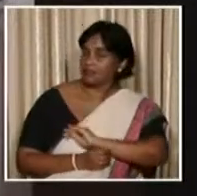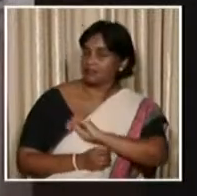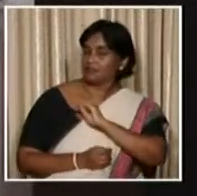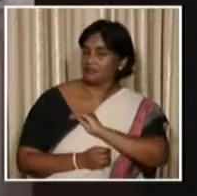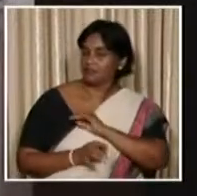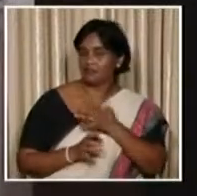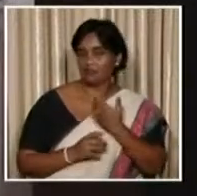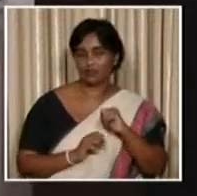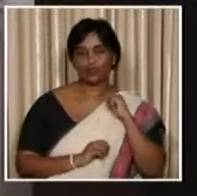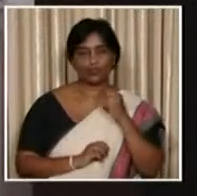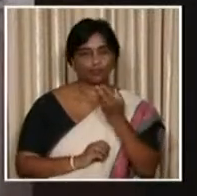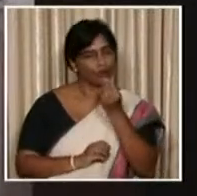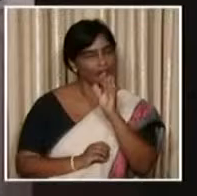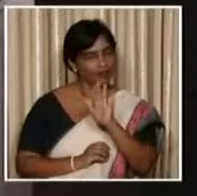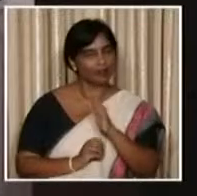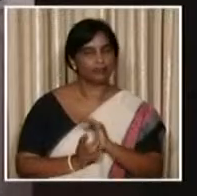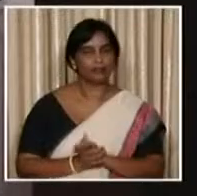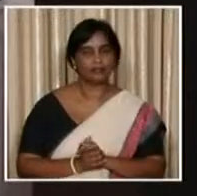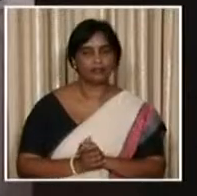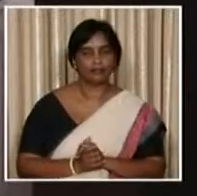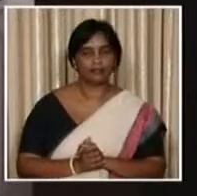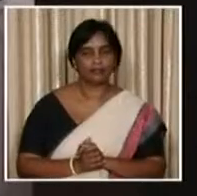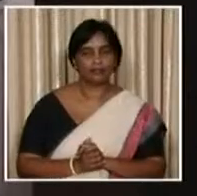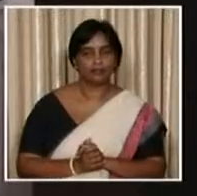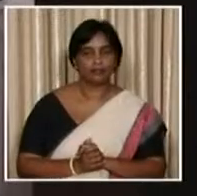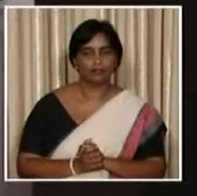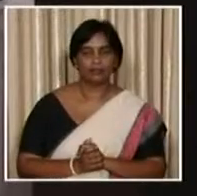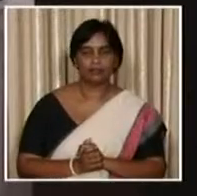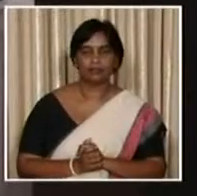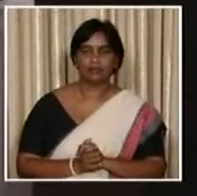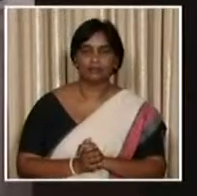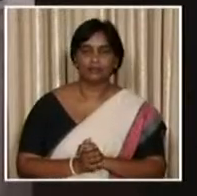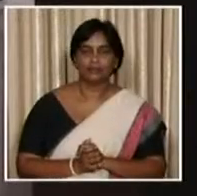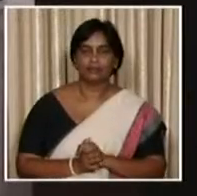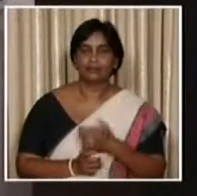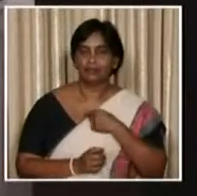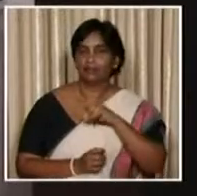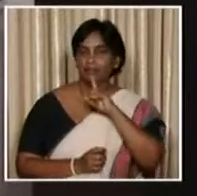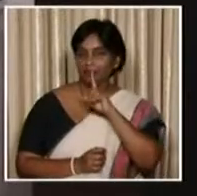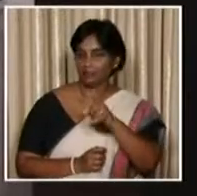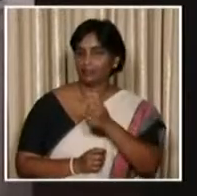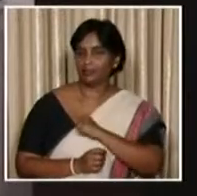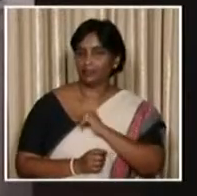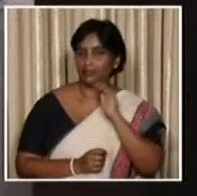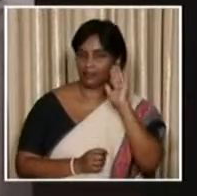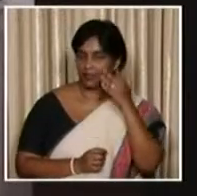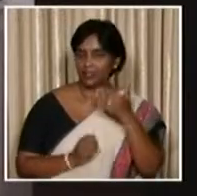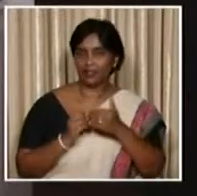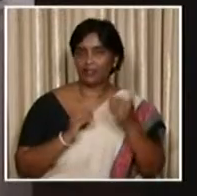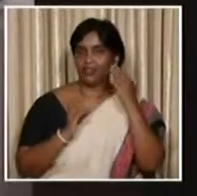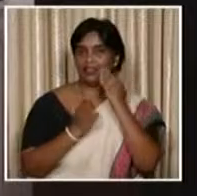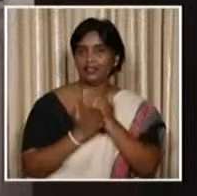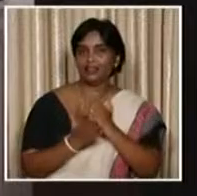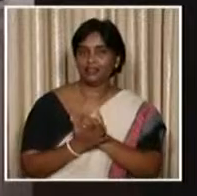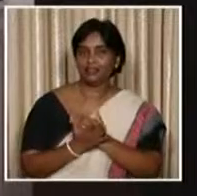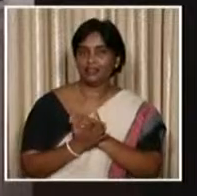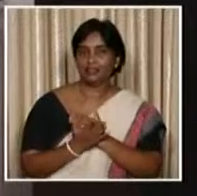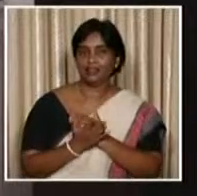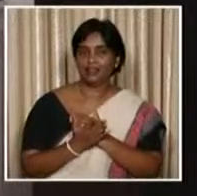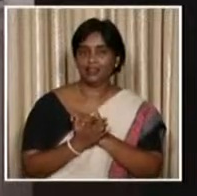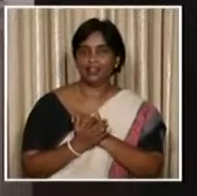උරා ගැනීමේ ශක්තිය පොඩ්ඩක් ඉන්න ඕන. මම ඔබතුමාට කියන්න කැමති විශේෂයෙන්ම මේ අවස්ථාවේ